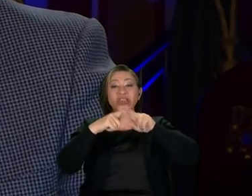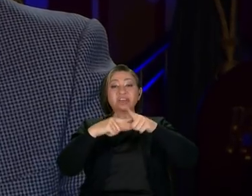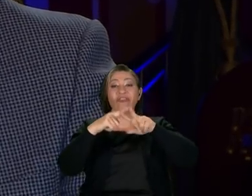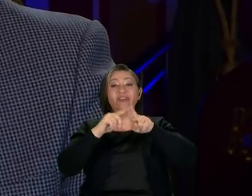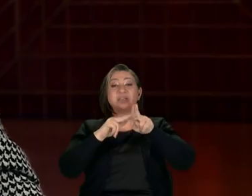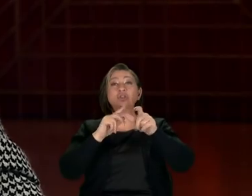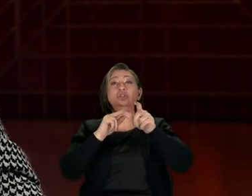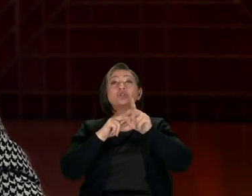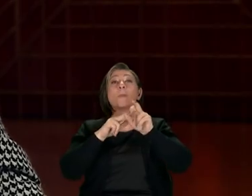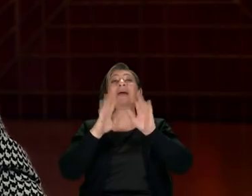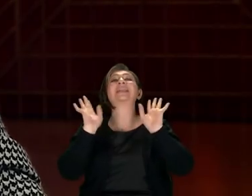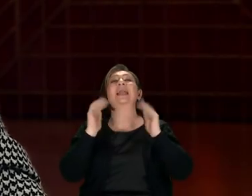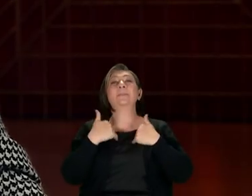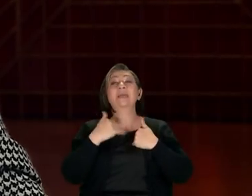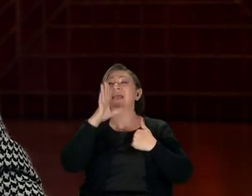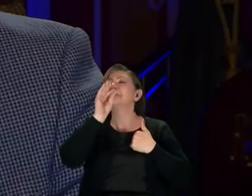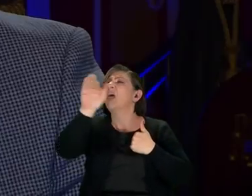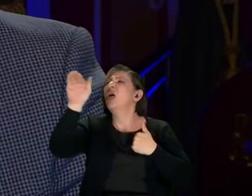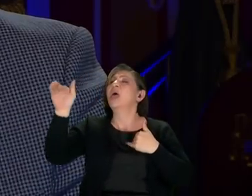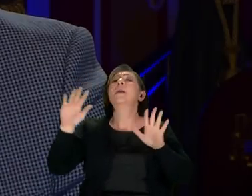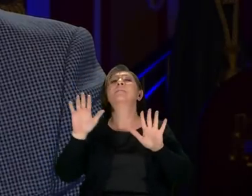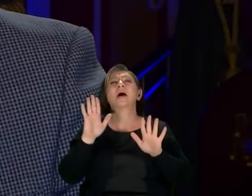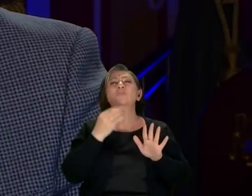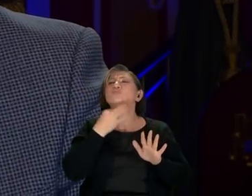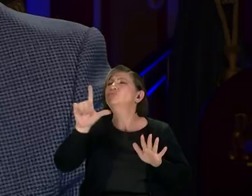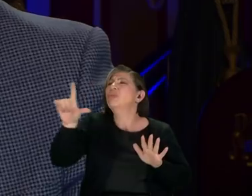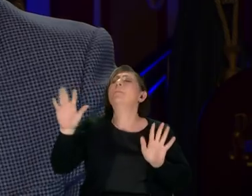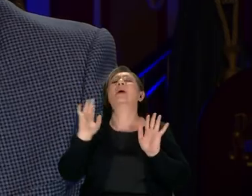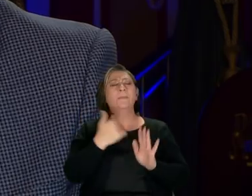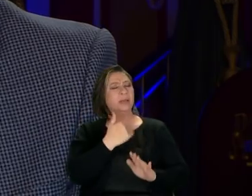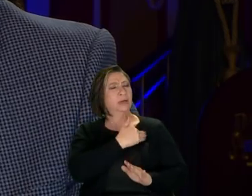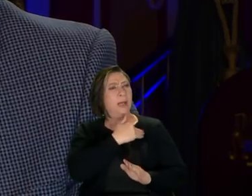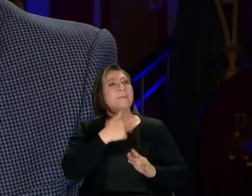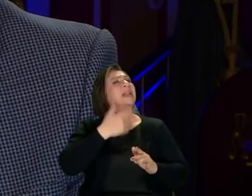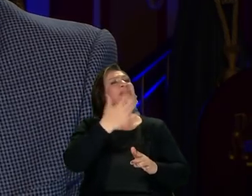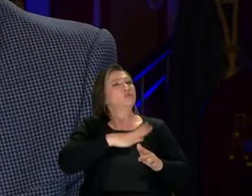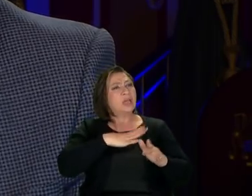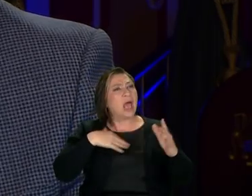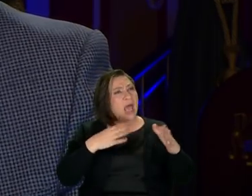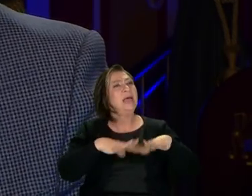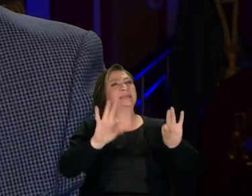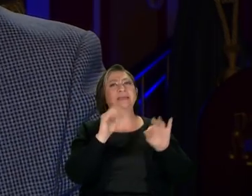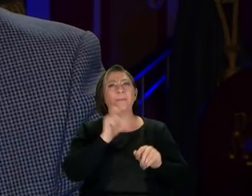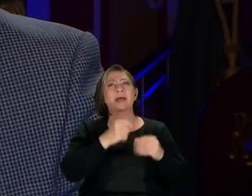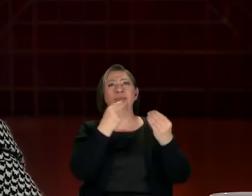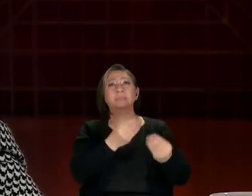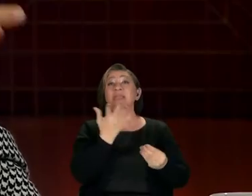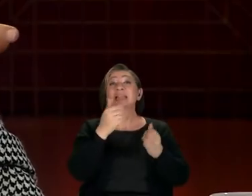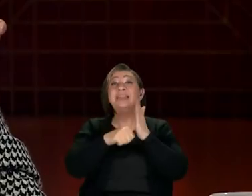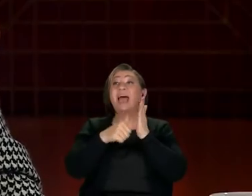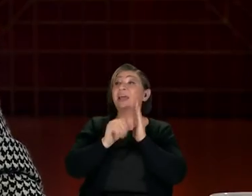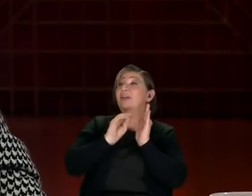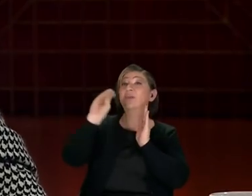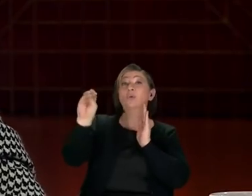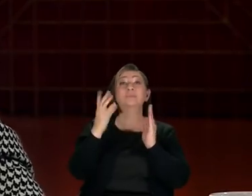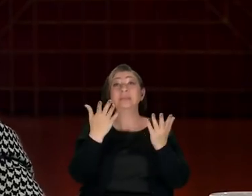dedim. Benden iste, kimseye muhtaç olma dedim. Ben her isteğini karşılarım dedim. Niye bunu bir tarihe vurgu yapıyorsunuz? Bunu